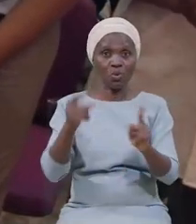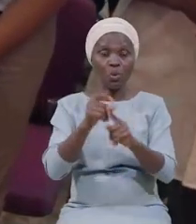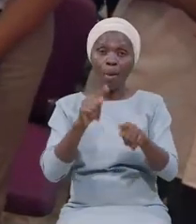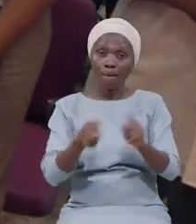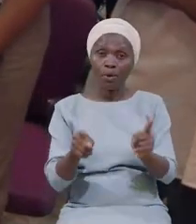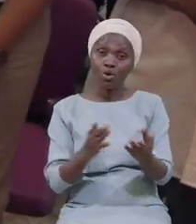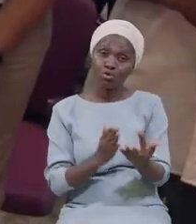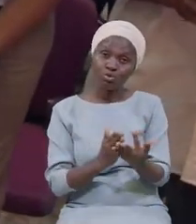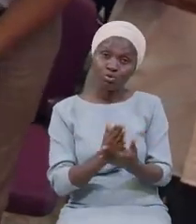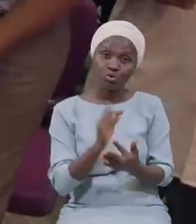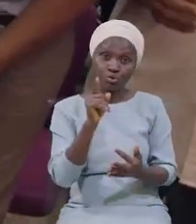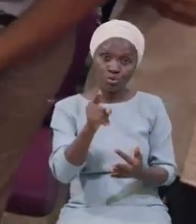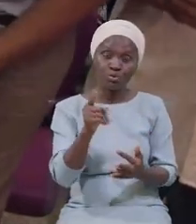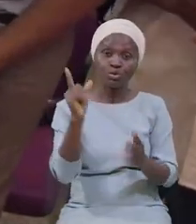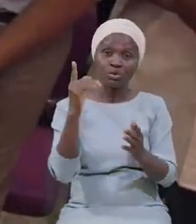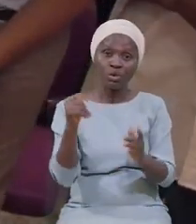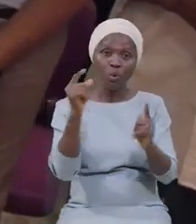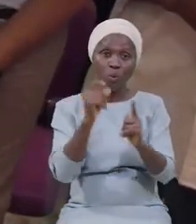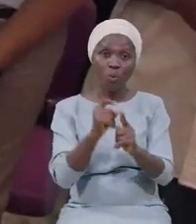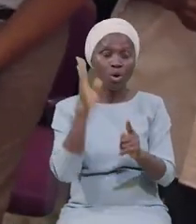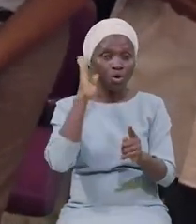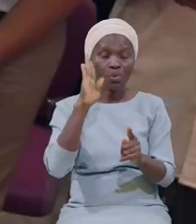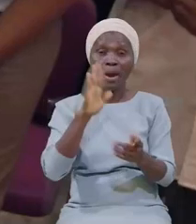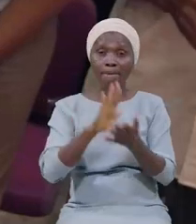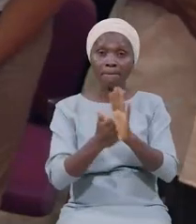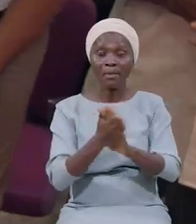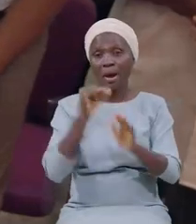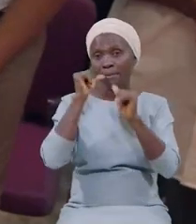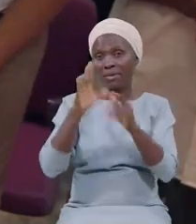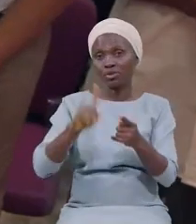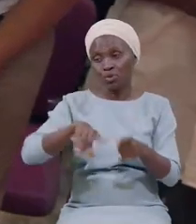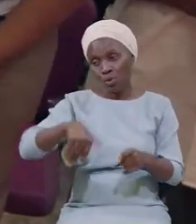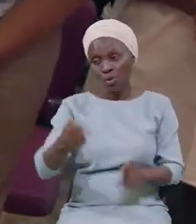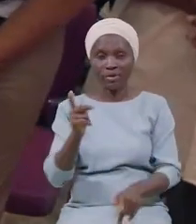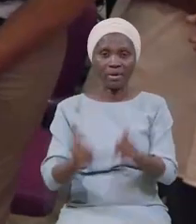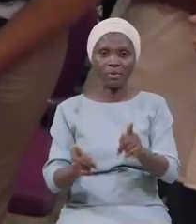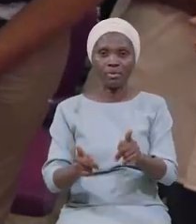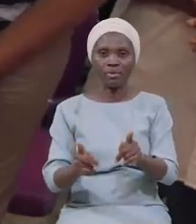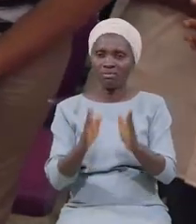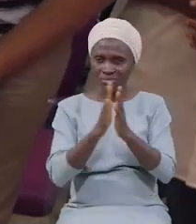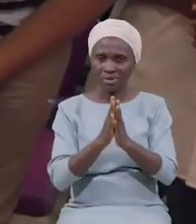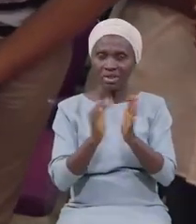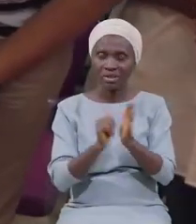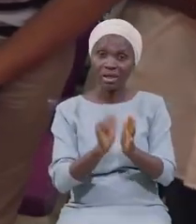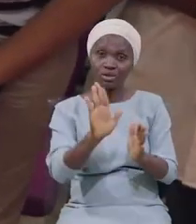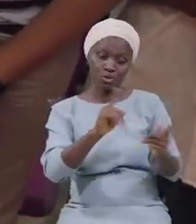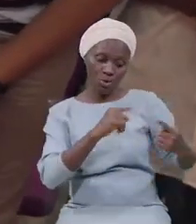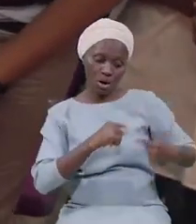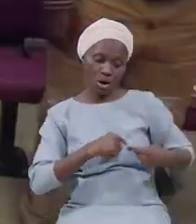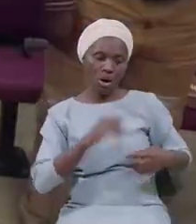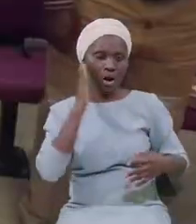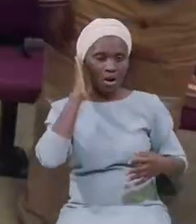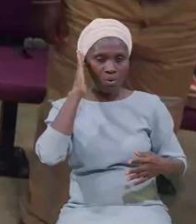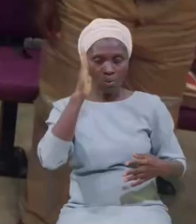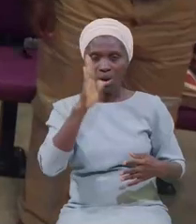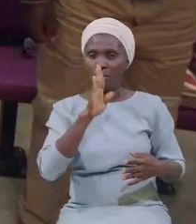avoir tiré profit de la parole, mais que d'autres soient bénis par vous. Priez que votre cœur soit